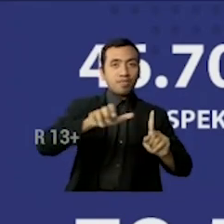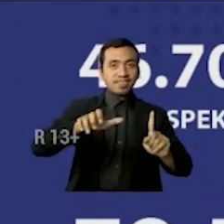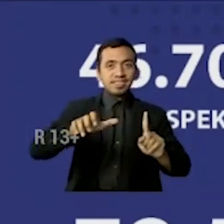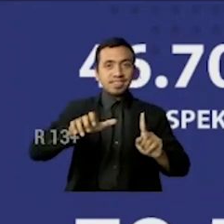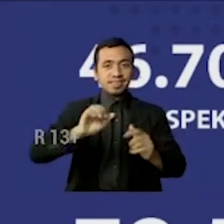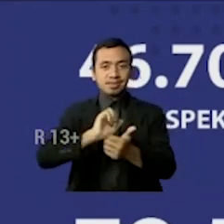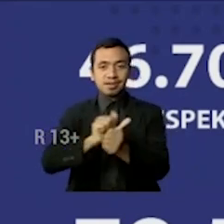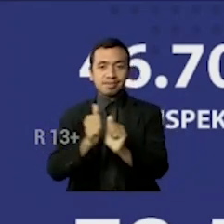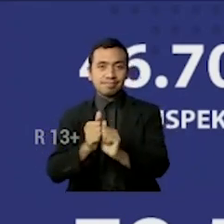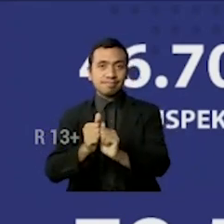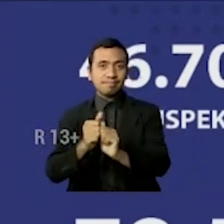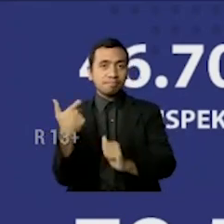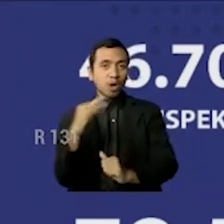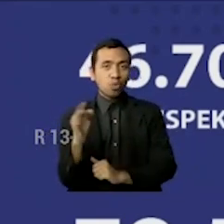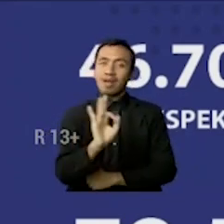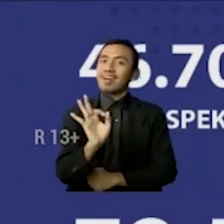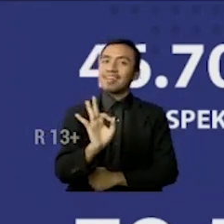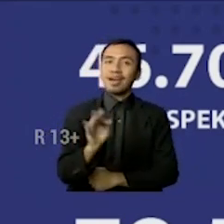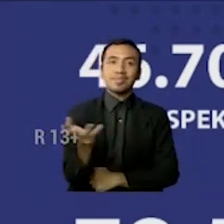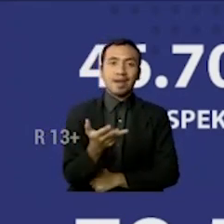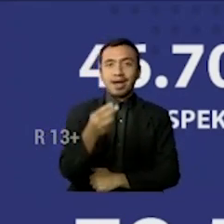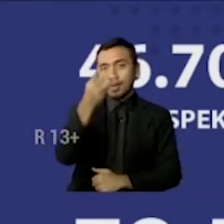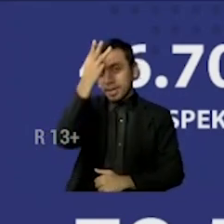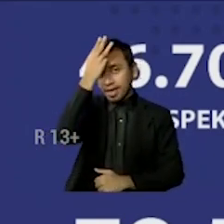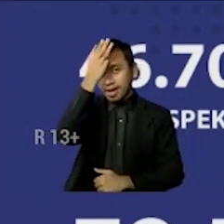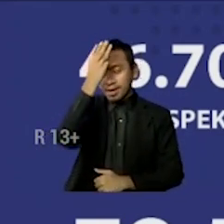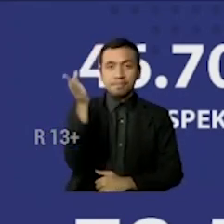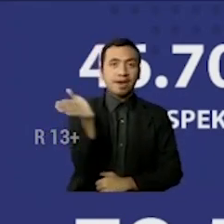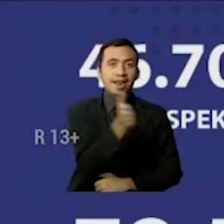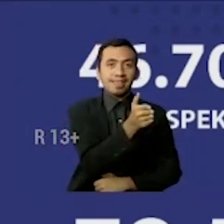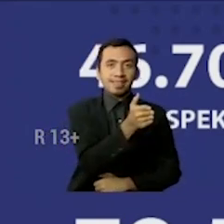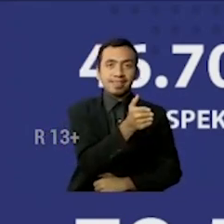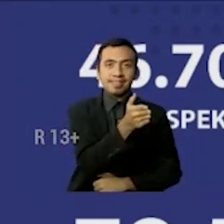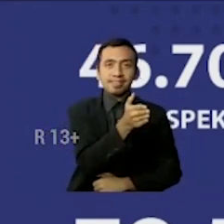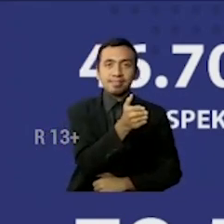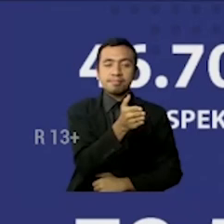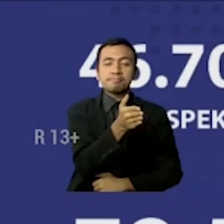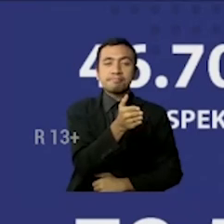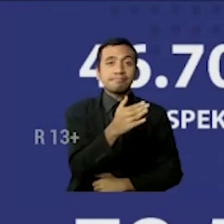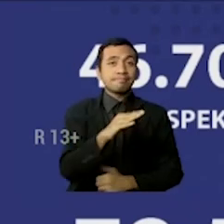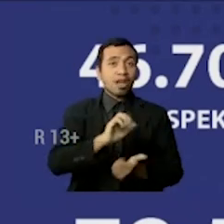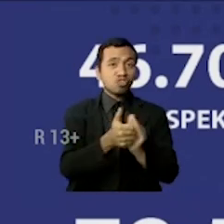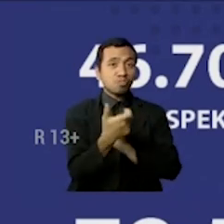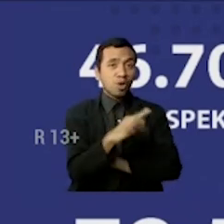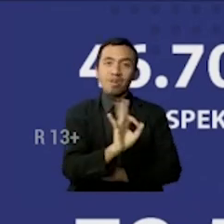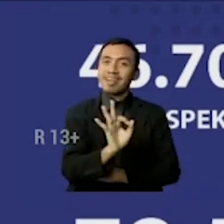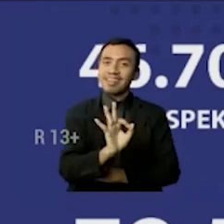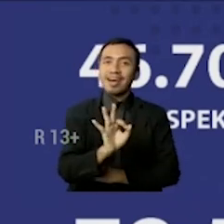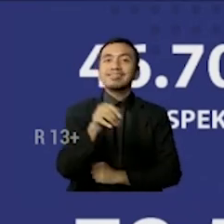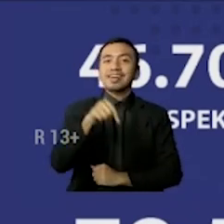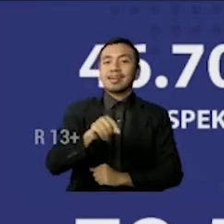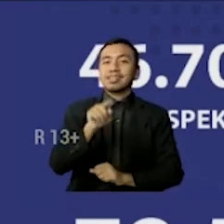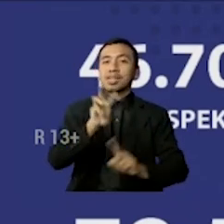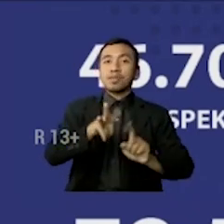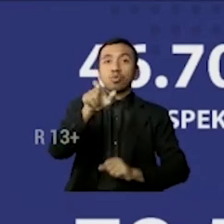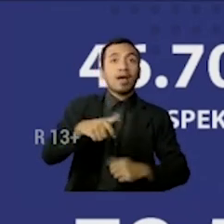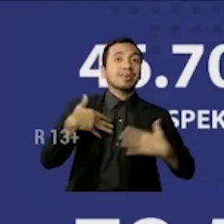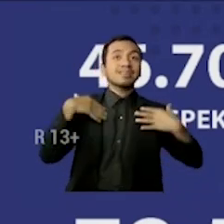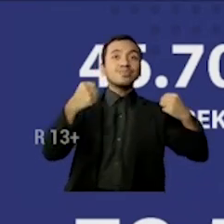melaporkan tidak ada penambahan kasus diantaranya Kalimantan Barat tidak ada kasus baru dan melaporkan 13